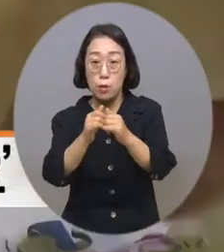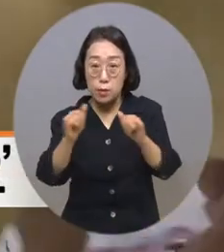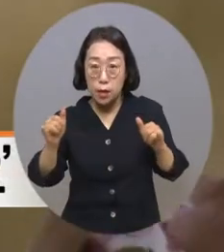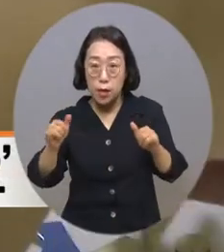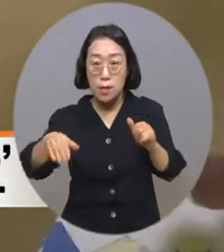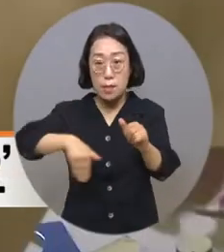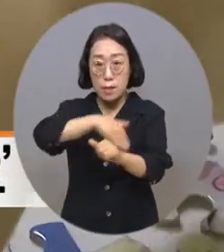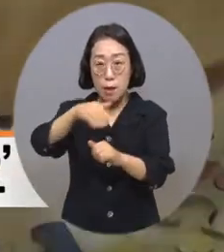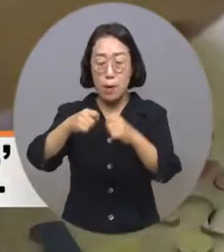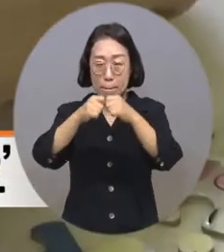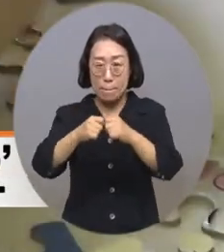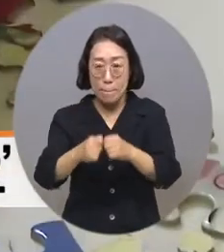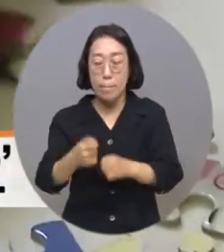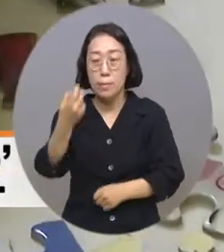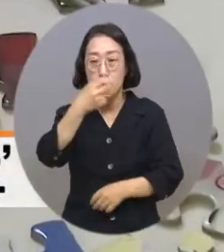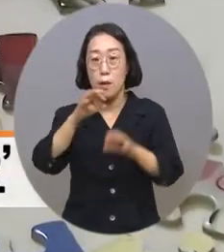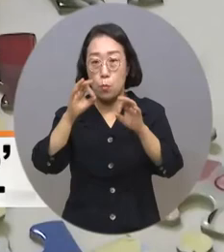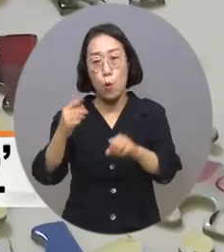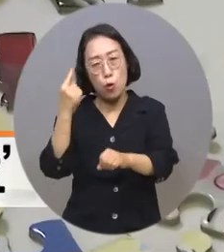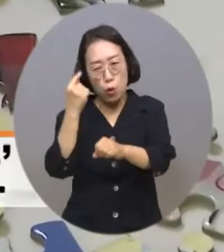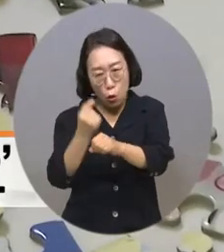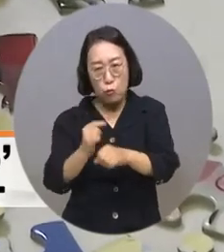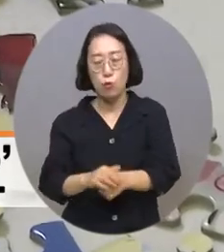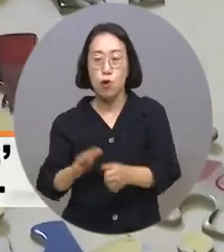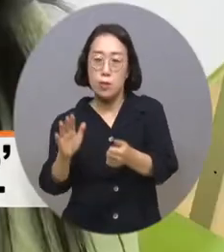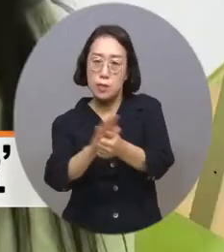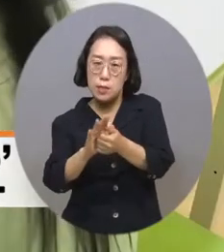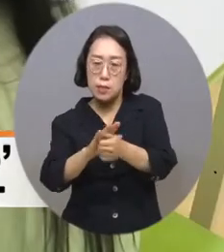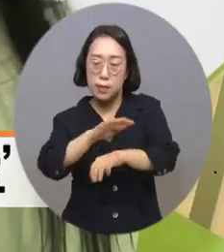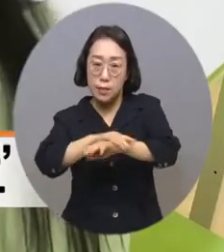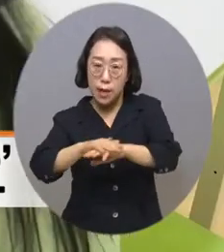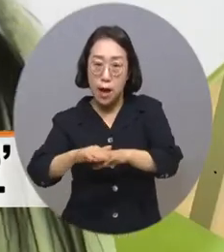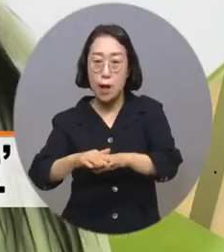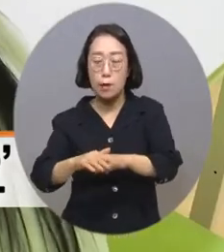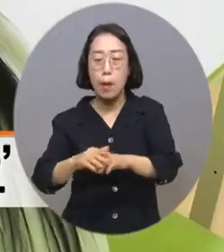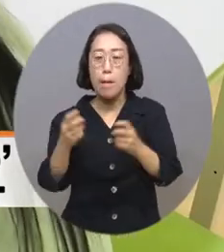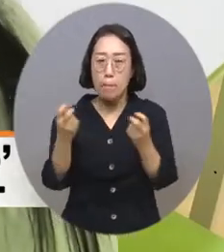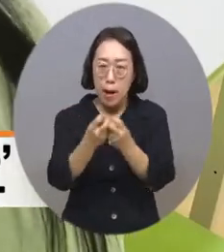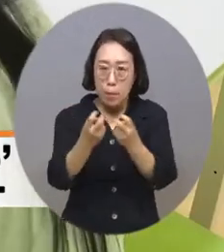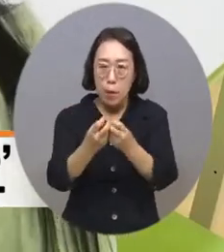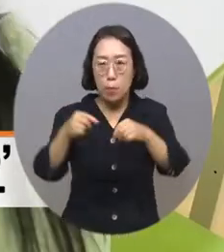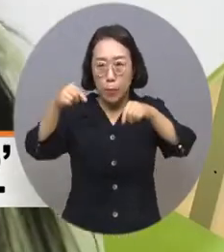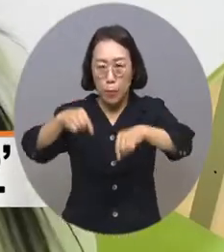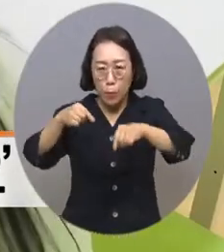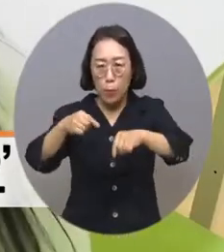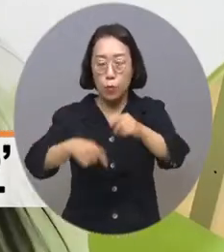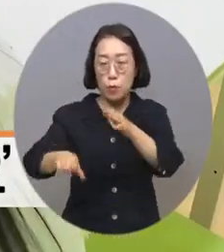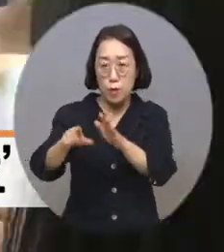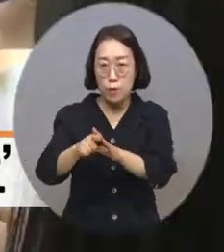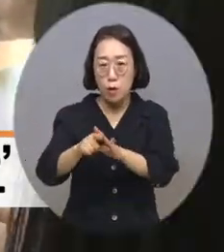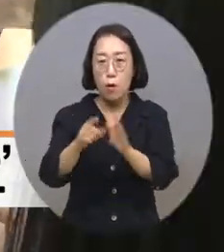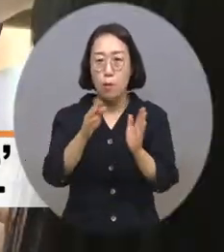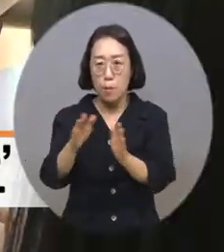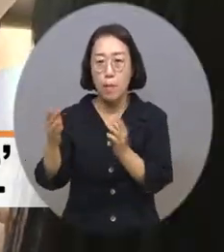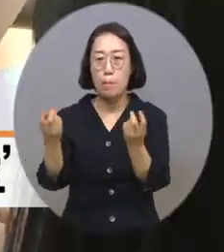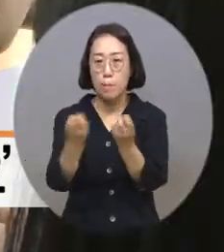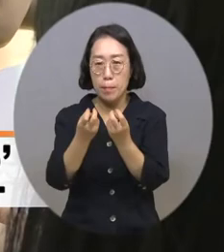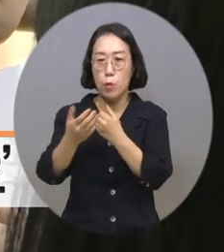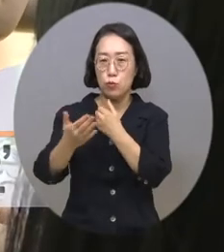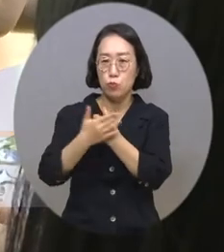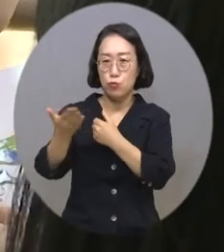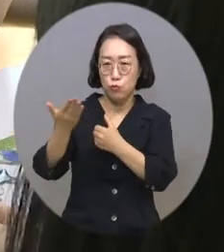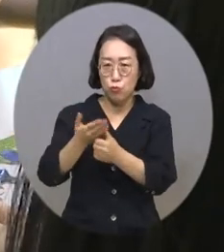조사와 연구를 실시하고 서비스 향상을 위한 대책 마련 등 을 요청하며 조속한 개선책 마련을 촉구했습니다